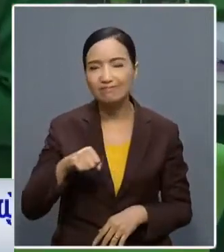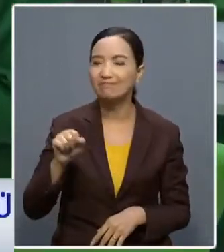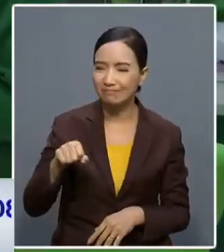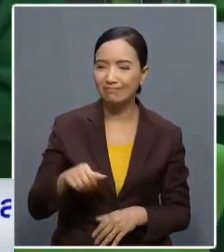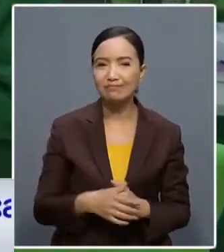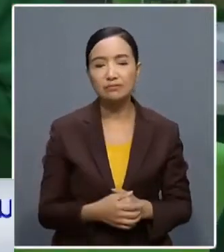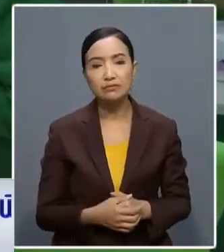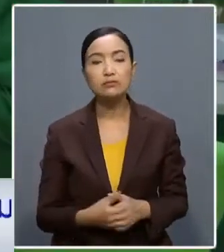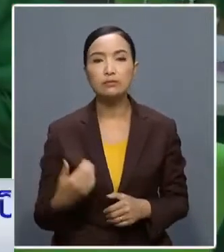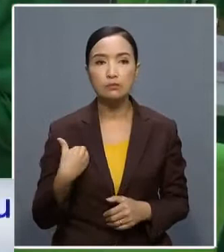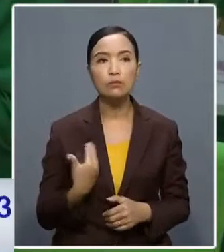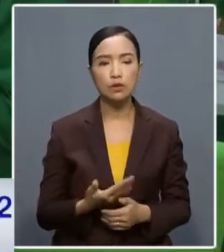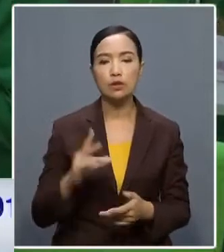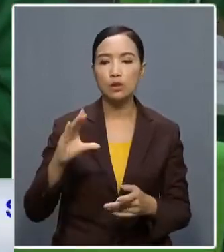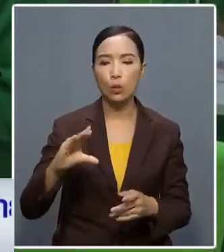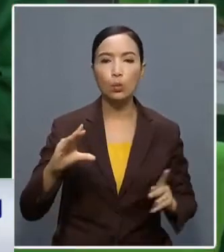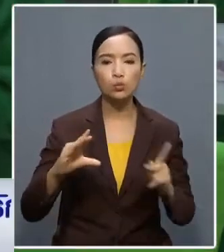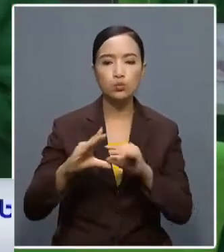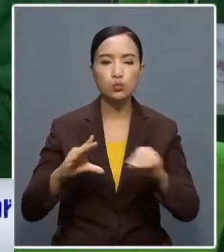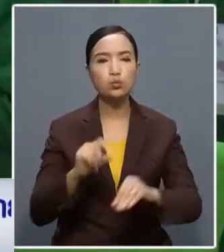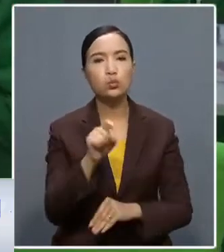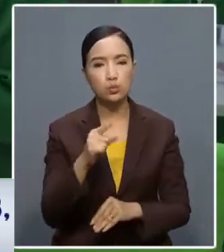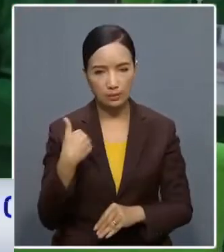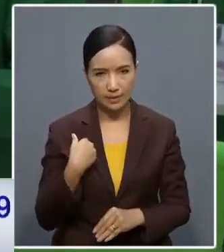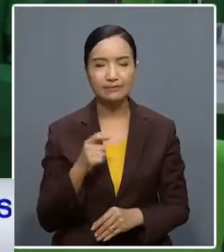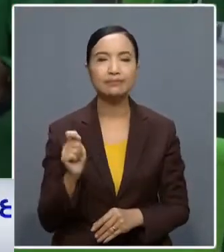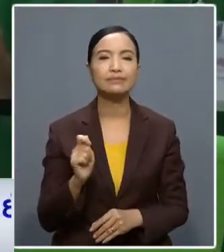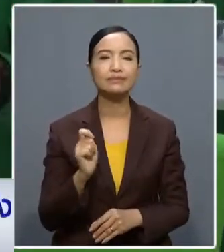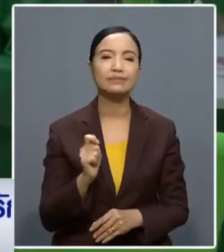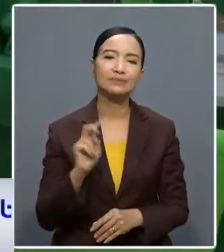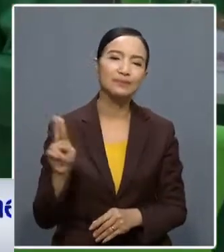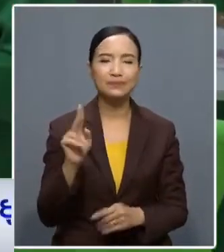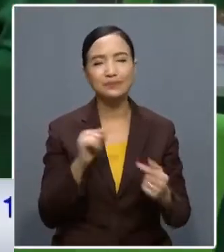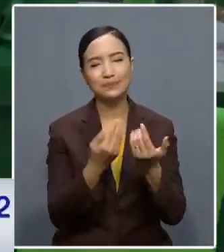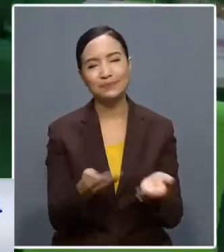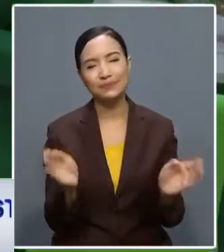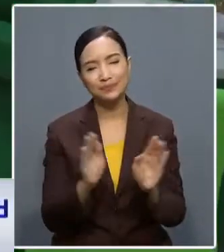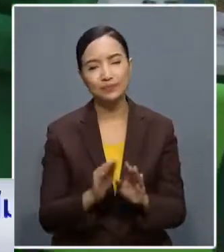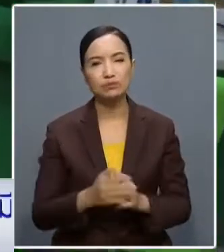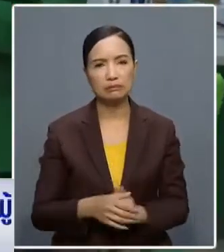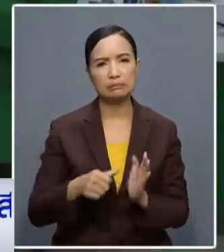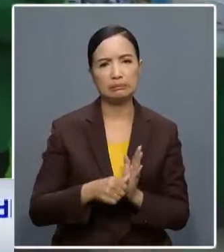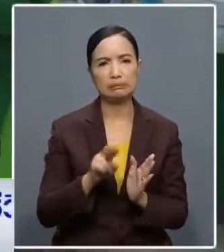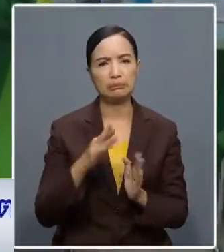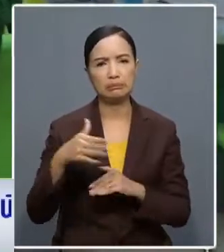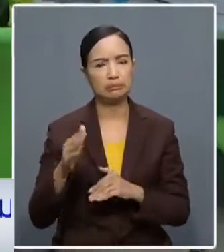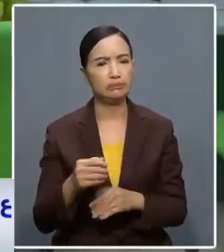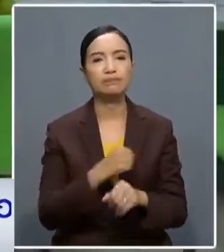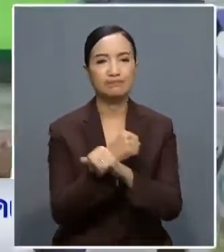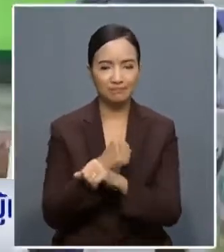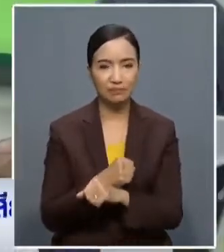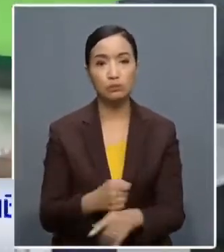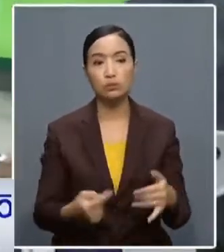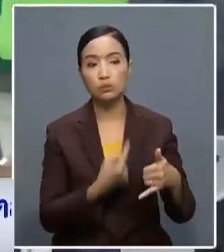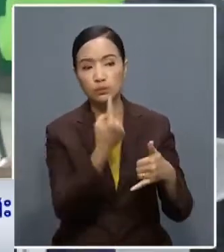แล้วก็มีสินเชื่อฉุกเฉินนะครับเพื่อเป็นค่าใช้จ่ายในครัวเรือนเพื่อที่จะป้องกันการเป็นหนี้นอกระบบอ ัน นี้ให้รายละไม่เกิน10,000 บาท